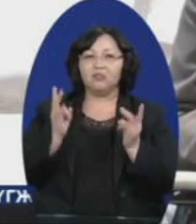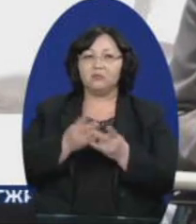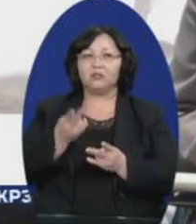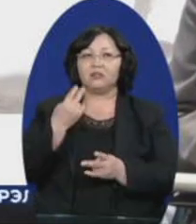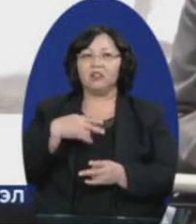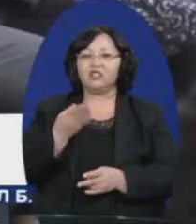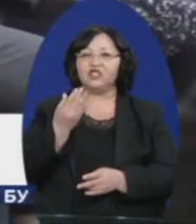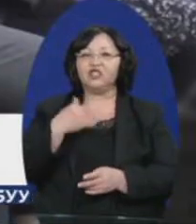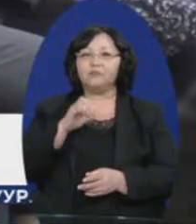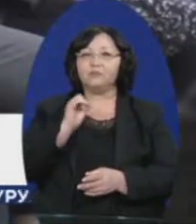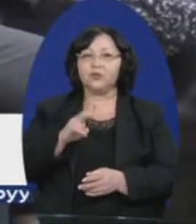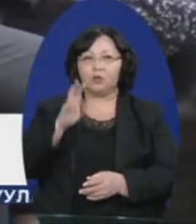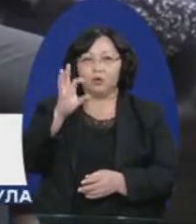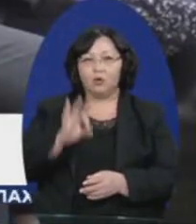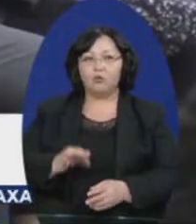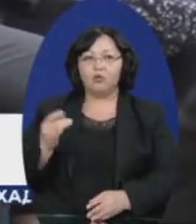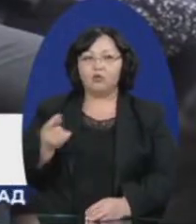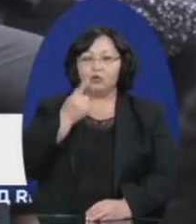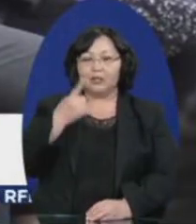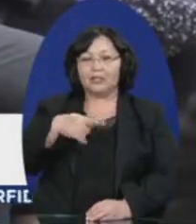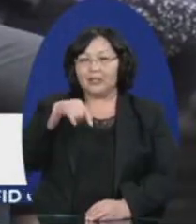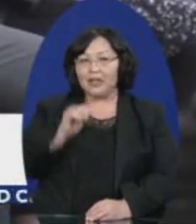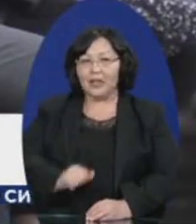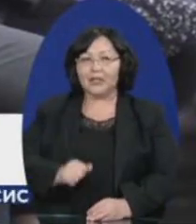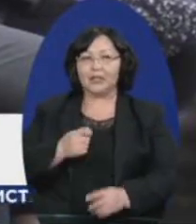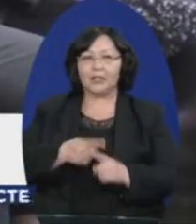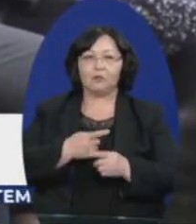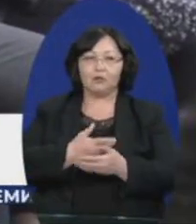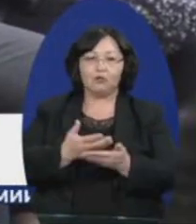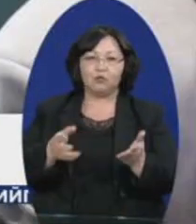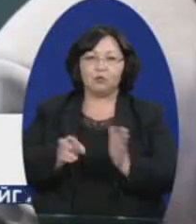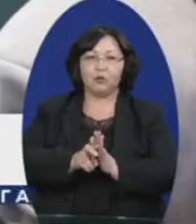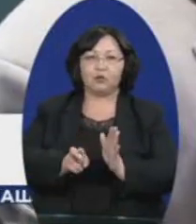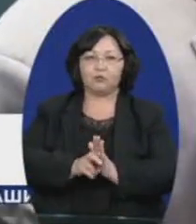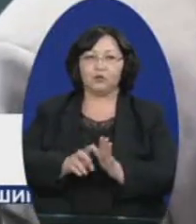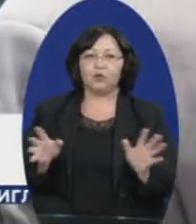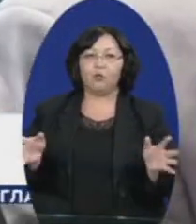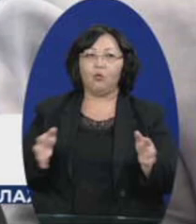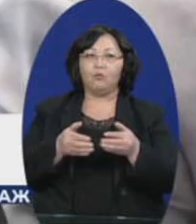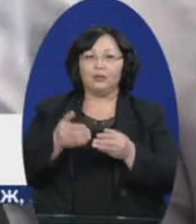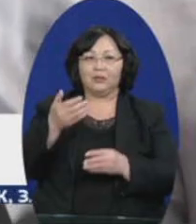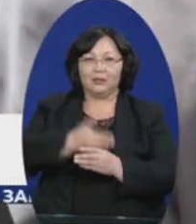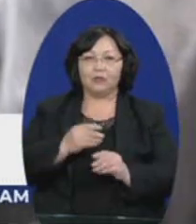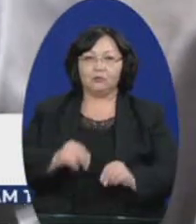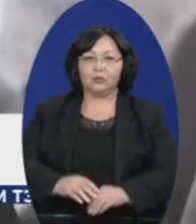шимтгэл өндөр байгаа нь цалин урамшууллыг нэмэгдүүлэх боломжийг хувьж байгаа гэдгийг хэлж